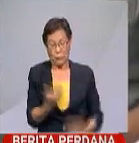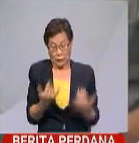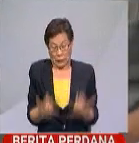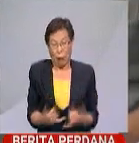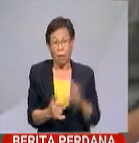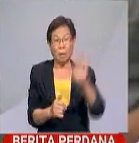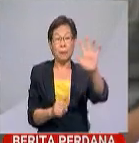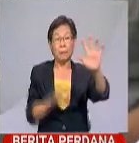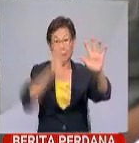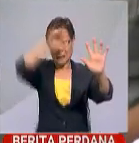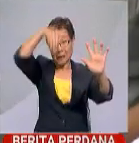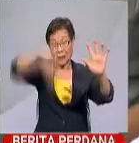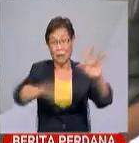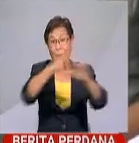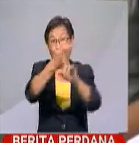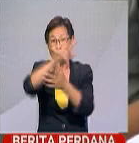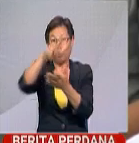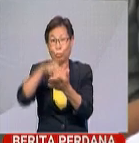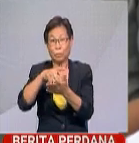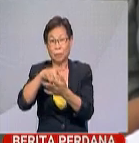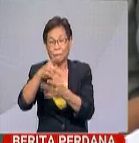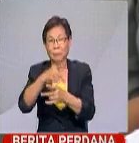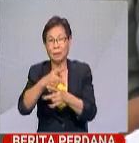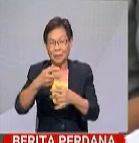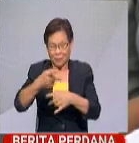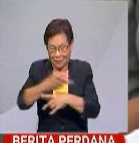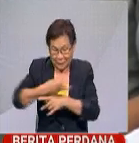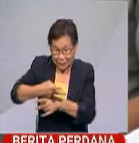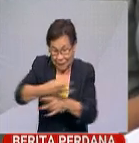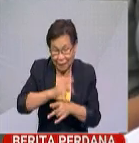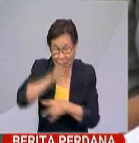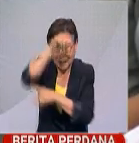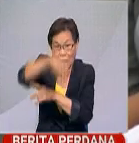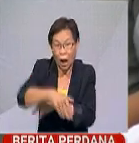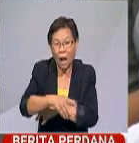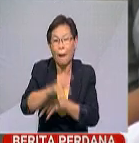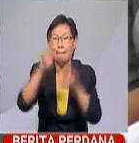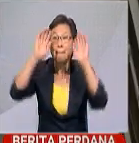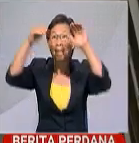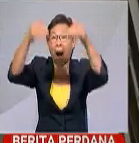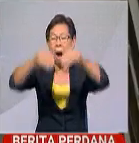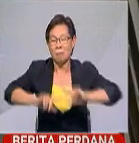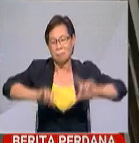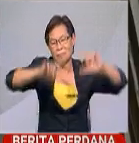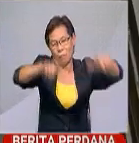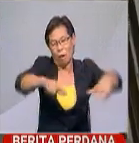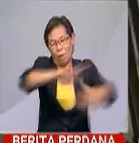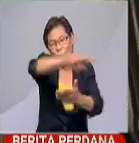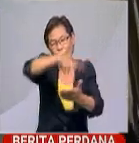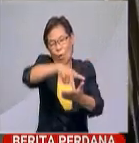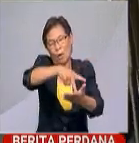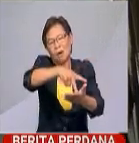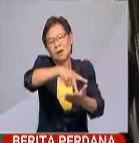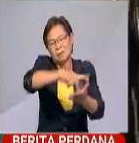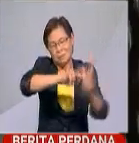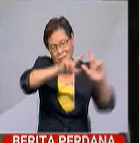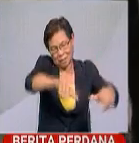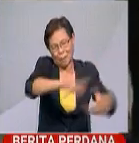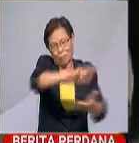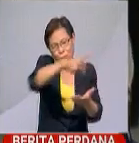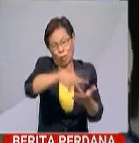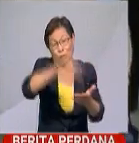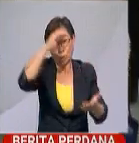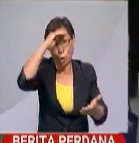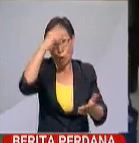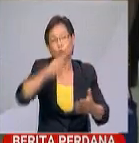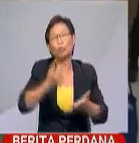ini, 5 ekor gajah dari Pusat Konservasi Gajah Kebangsaan Kuala Ganda Pahang akan ditempatkan di pusat sanctuary itu bagi